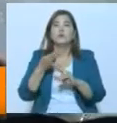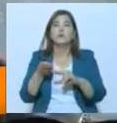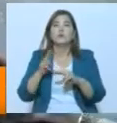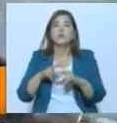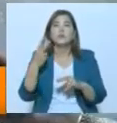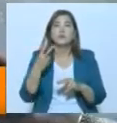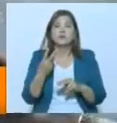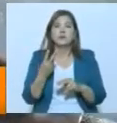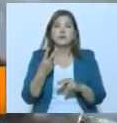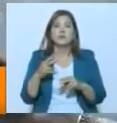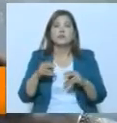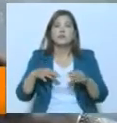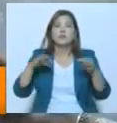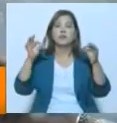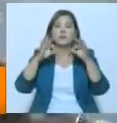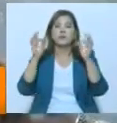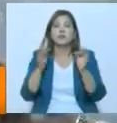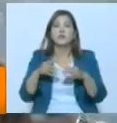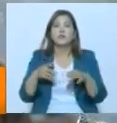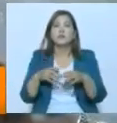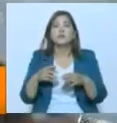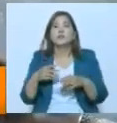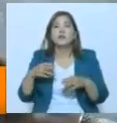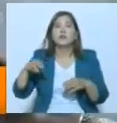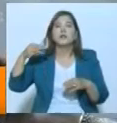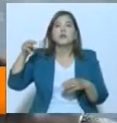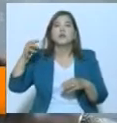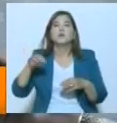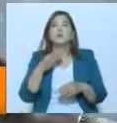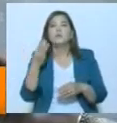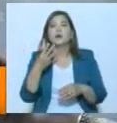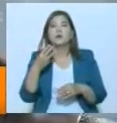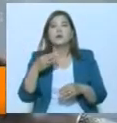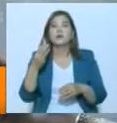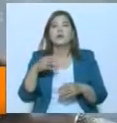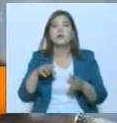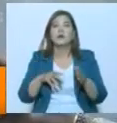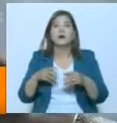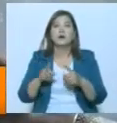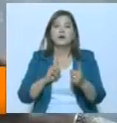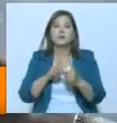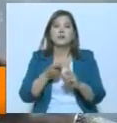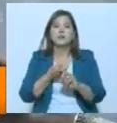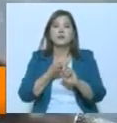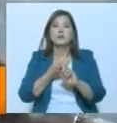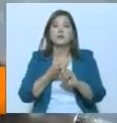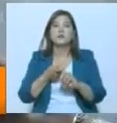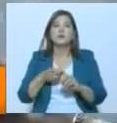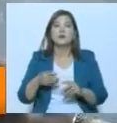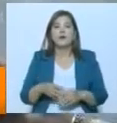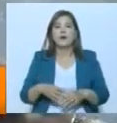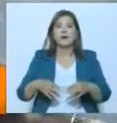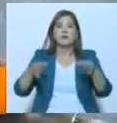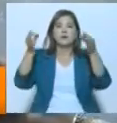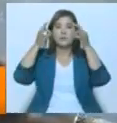екі өңірдің арасында, Маңғыстау мен Татарстан Республикасының арасында мәдени мен экономикалық байланыстар орнатуға одан